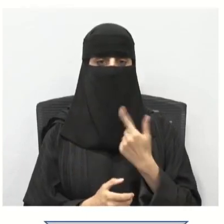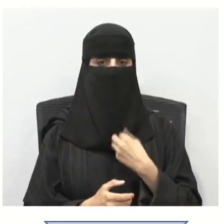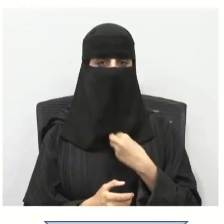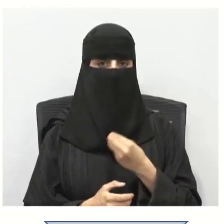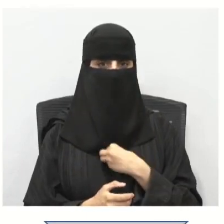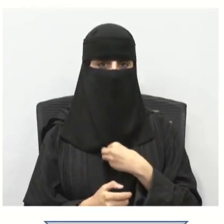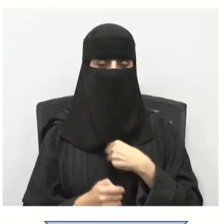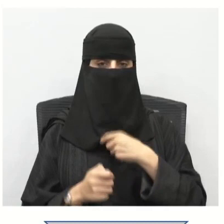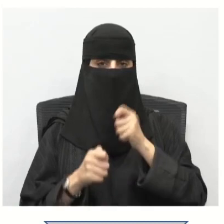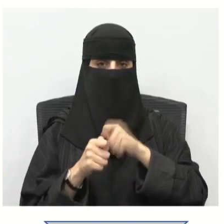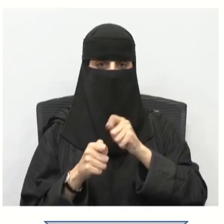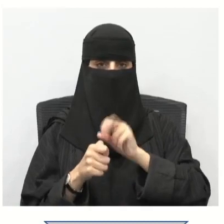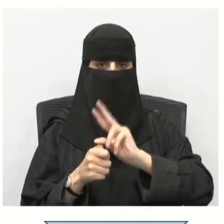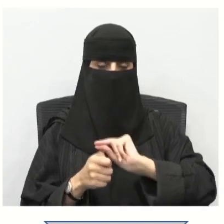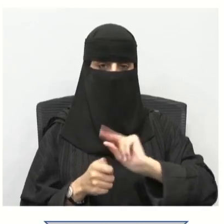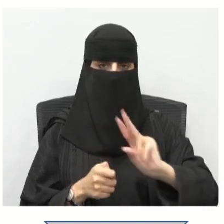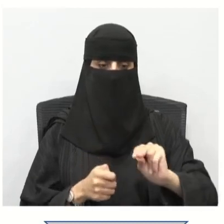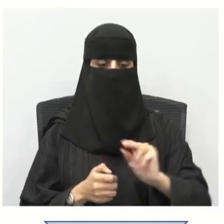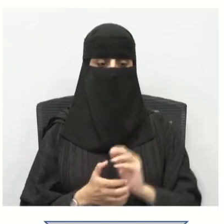اتمنى ان اصنع